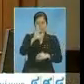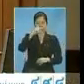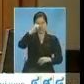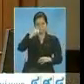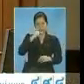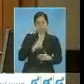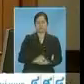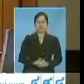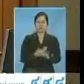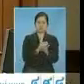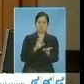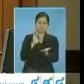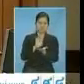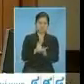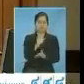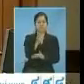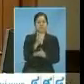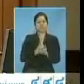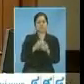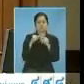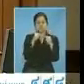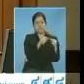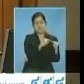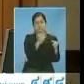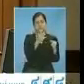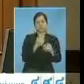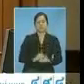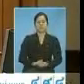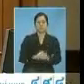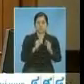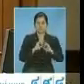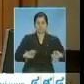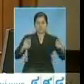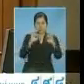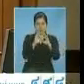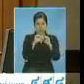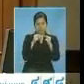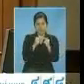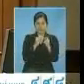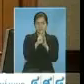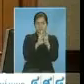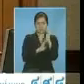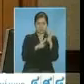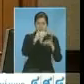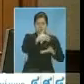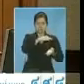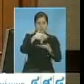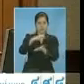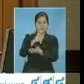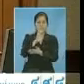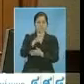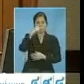ม่ได้ถูกลงทุนไม่มีการลงทุนอย่างต่อเนื่องและที่สำคัญต้นทุนในการขนส่งของประเทศนั้นสูงถึ